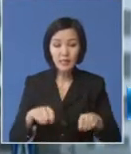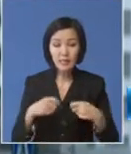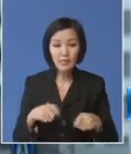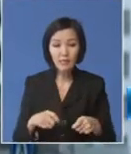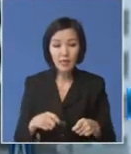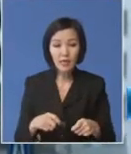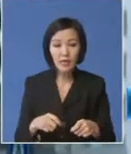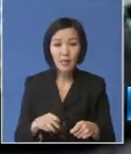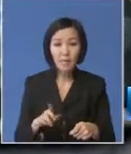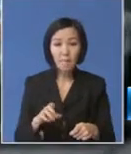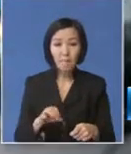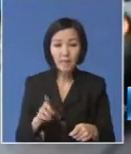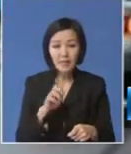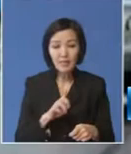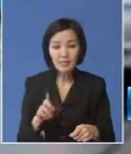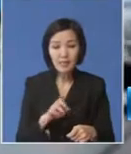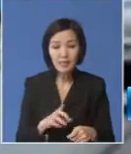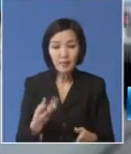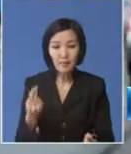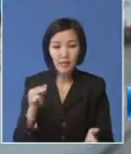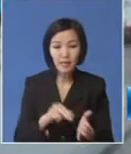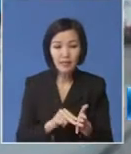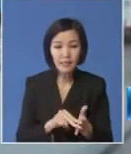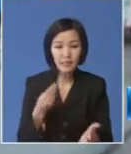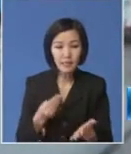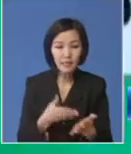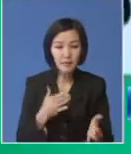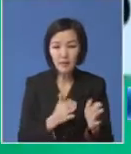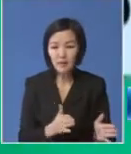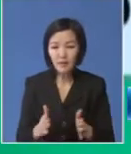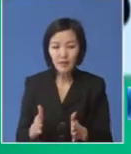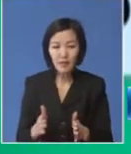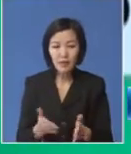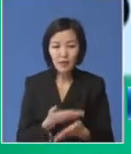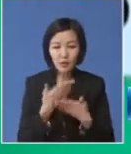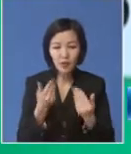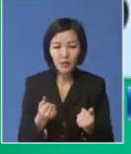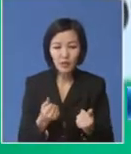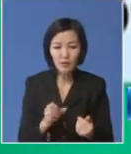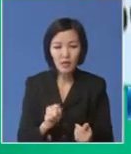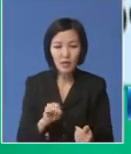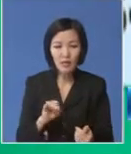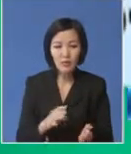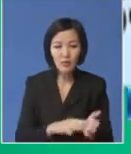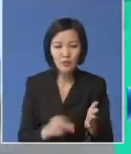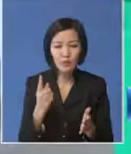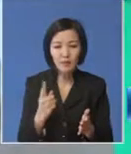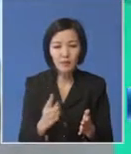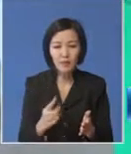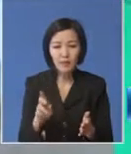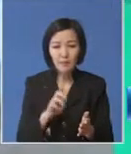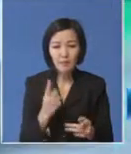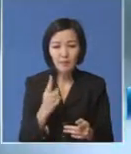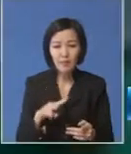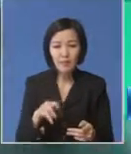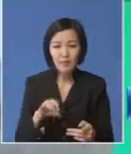сұйық отын бағасы елдің басым бөлігінде бірден шарықтап әлі тұрақтамай тұр. Атап айтсақ, АИ 95 маркалы бензин бағасының 1